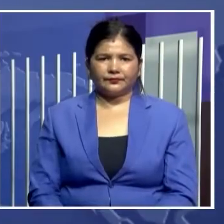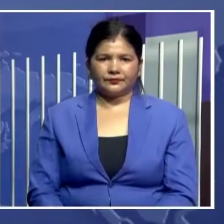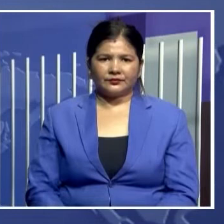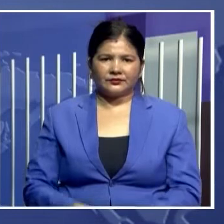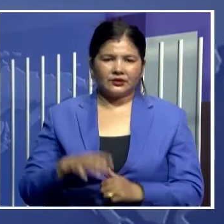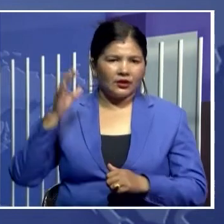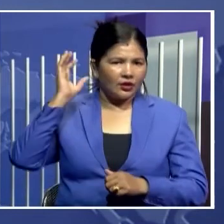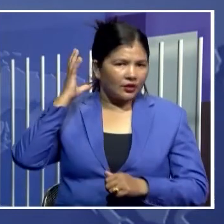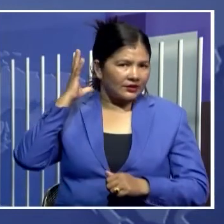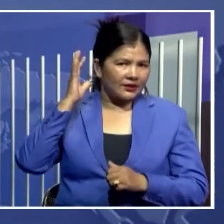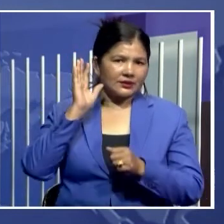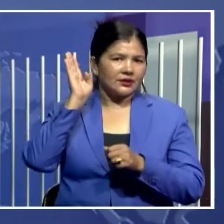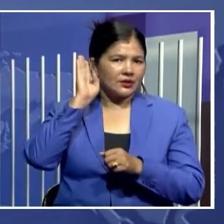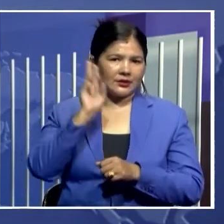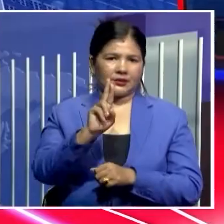अब अन्तर्राष्ट्रिय समाचार।